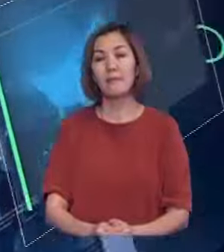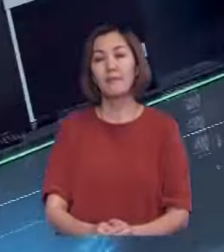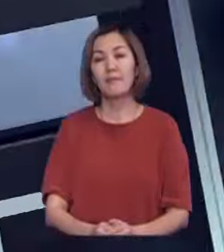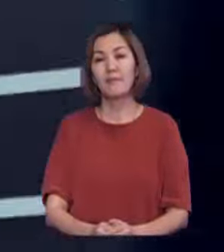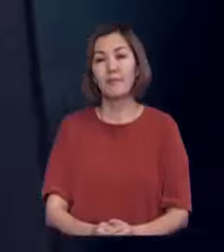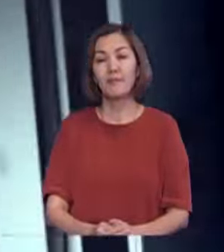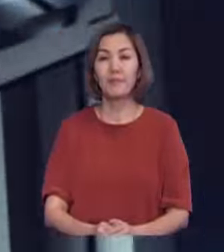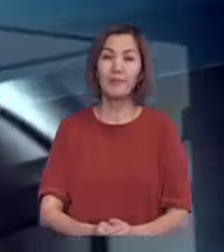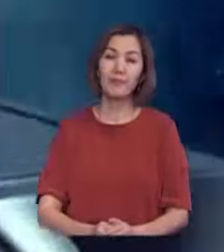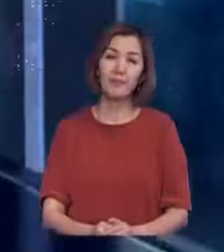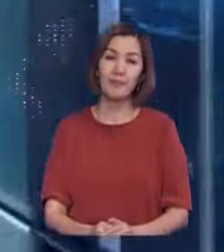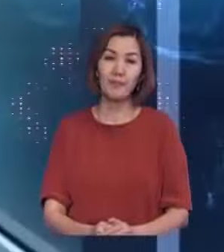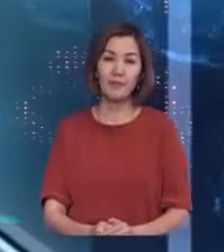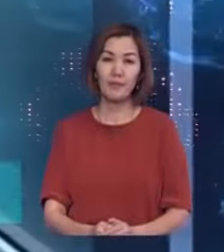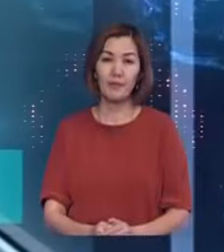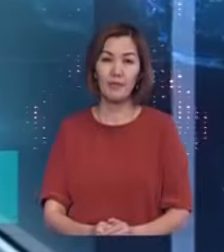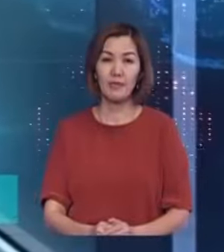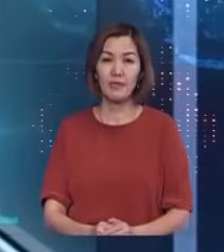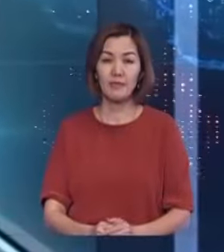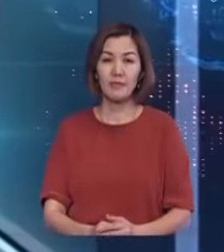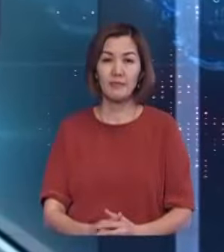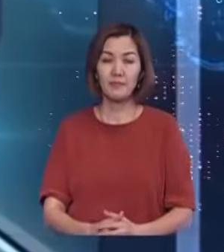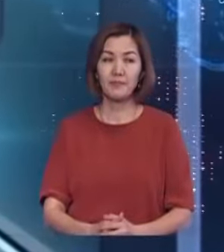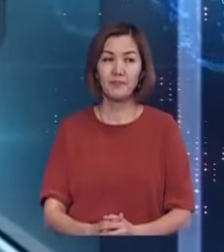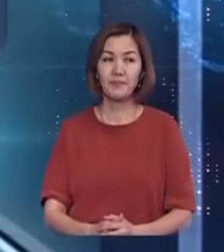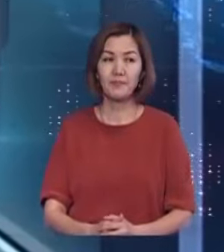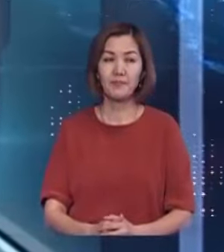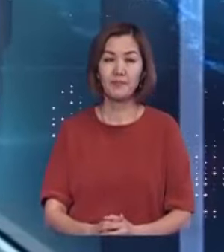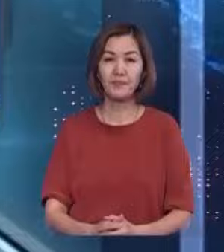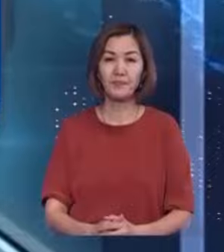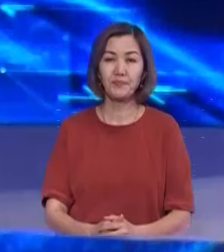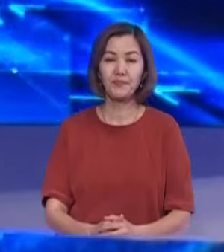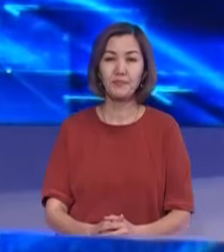Жаһан жаңалықтарын ғаламтор ақпараттары негізінде дайындаған Ернұр Медет, Жетісу арнасы.